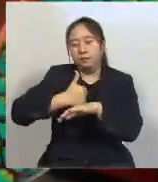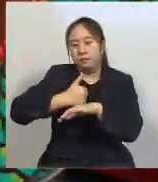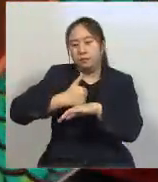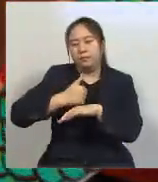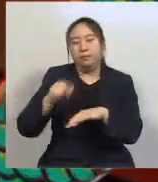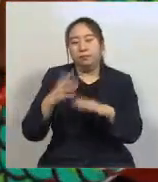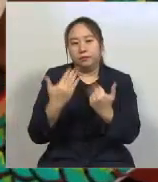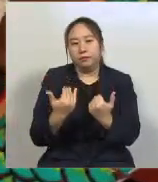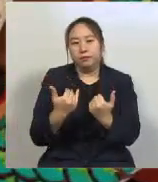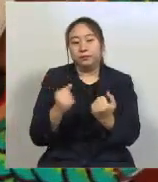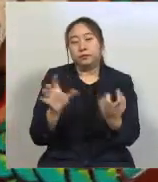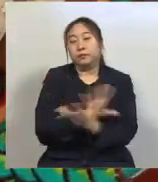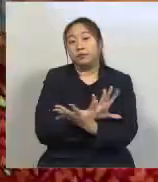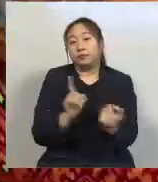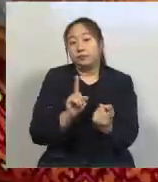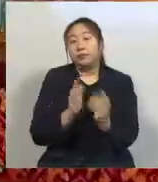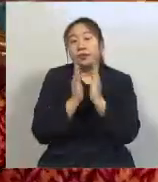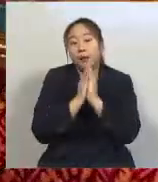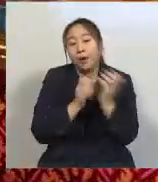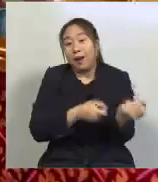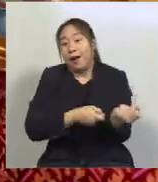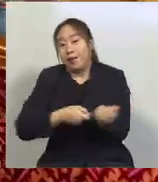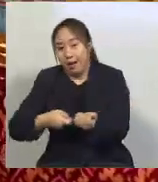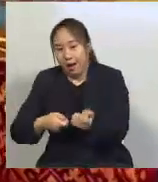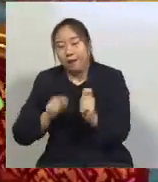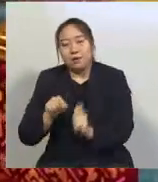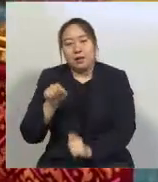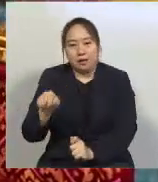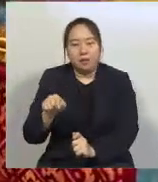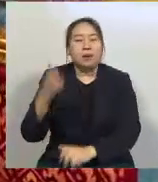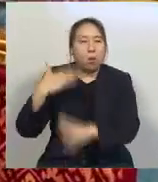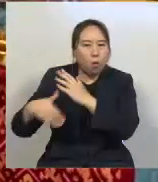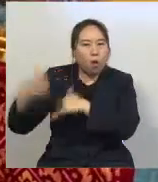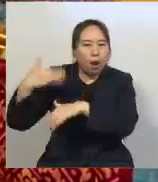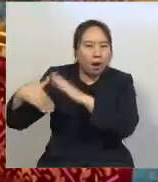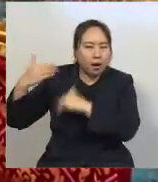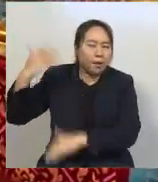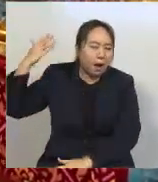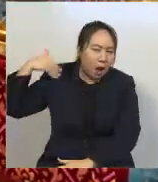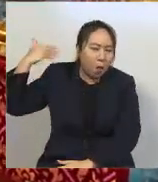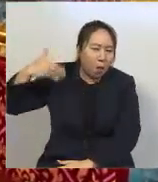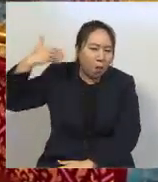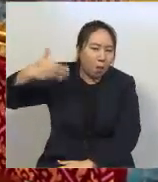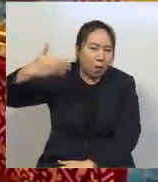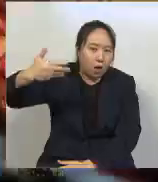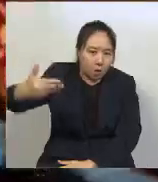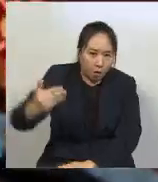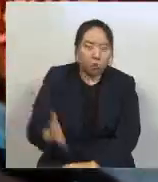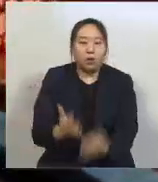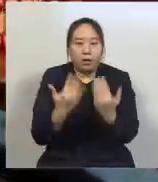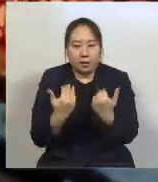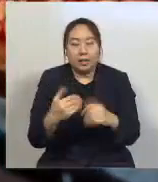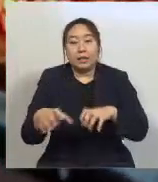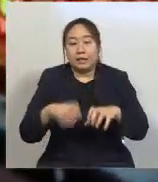งานประเพณีชักพระอำเภอโคกโพเป็นประเพณีเก่าแก่และสืบทอดมาอย่างยาวนานโดยครั้งนี้จัดขึ้นเป็น